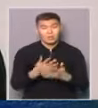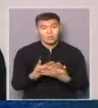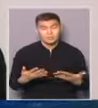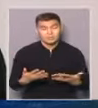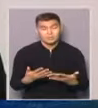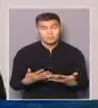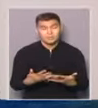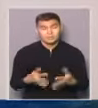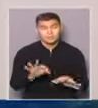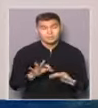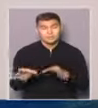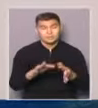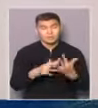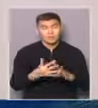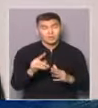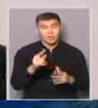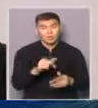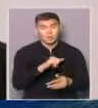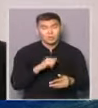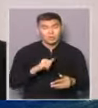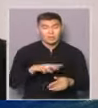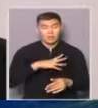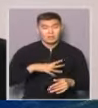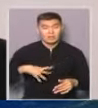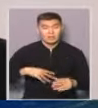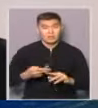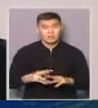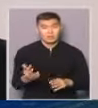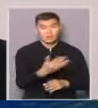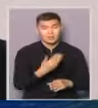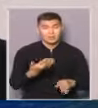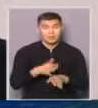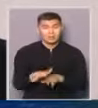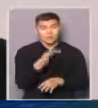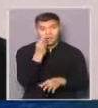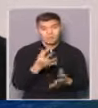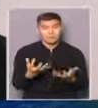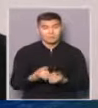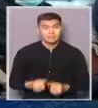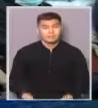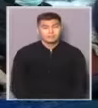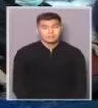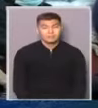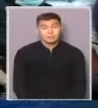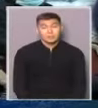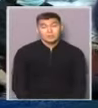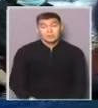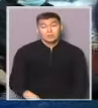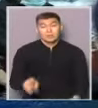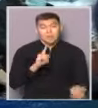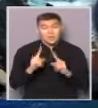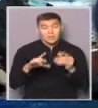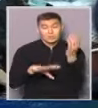округтердің ой пікір қозғаған ардагерлердің бәрі де қанағаттанарлық жауабын алды. Шара соңында аудан